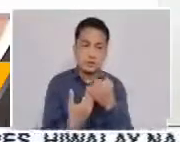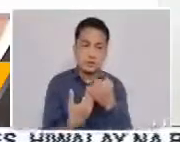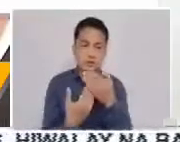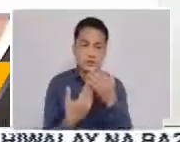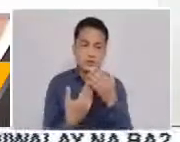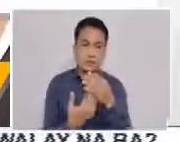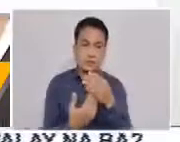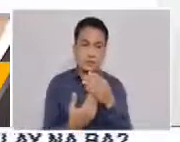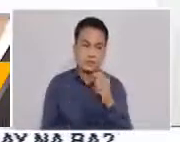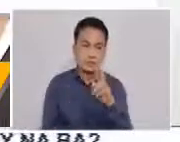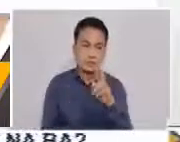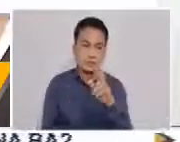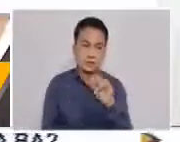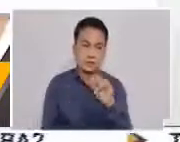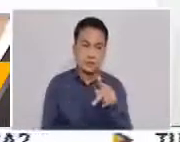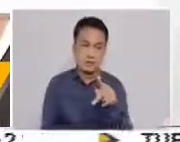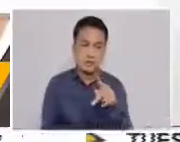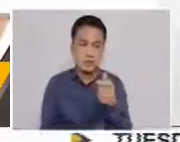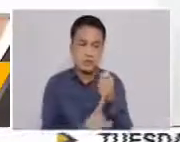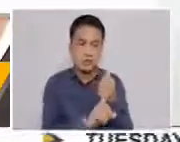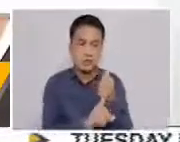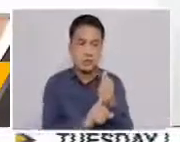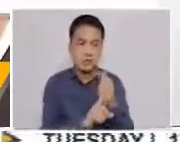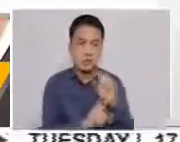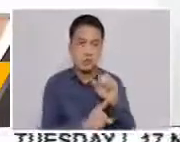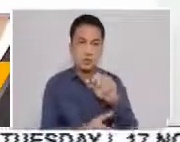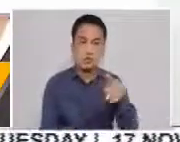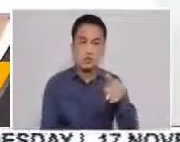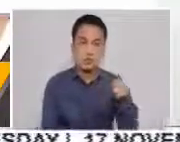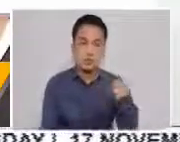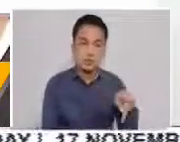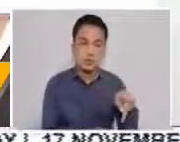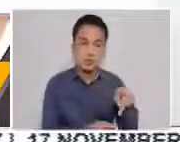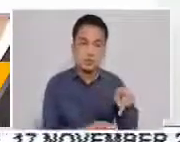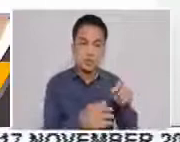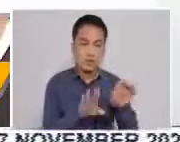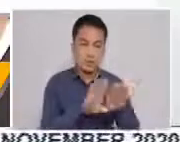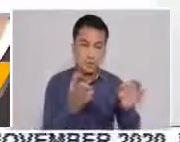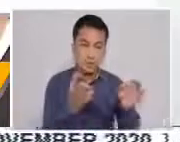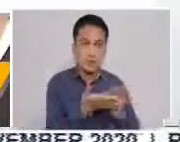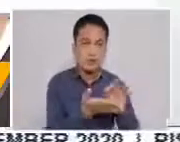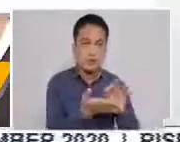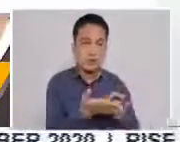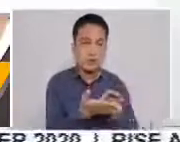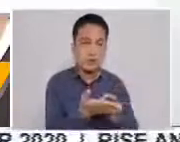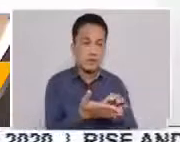Mabilis lang ba? Seamless na? Wala na problema? Pagpapasok po kayo sa expressway.